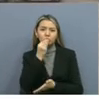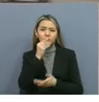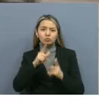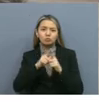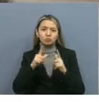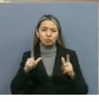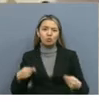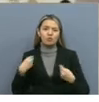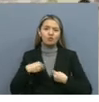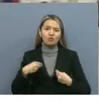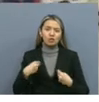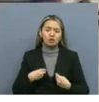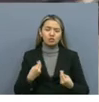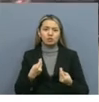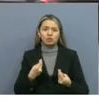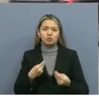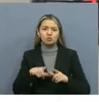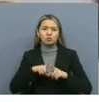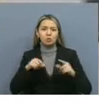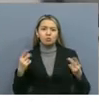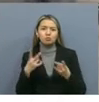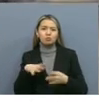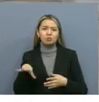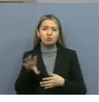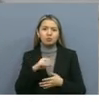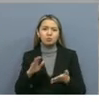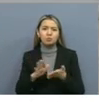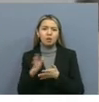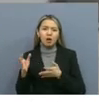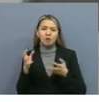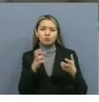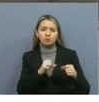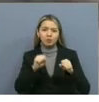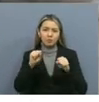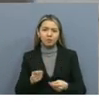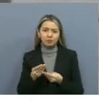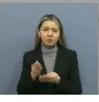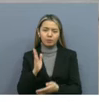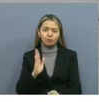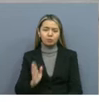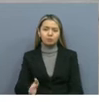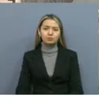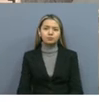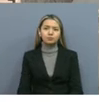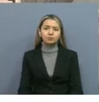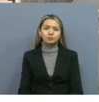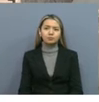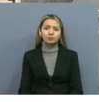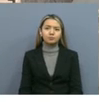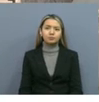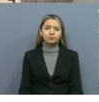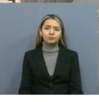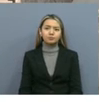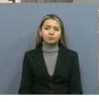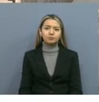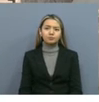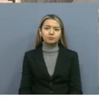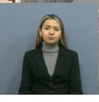құралдар, киім-кешек және қоғамдық көлікте тегін жол жүруге құқылы. Абзал Балтабаев, Оксана Матасова, Дархан Сағын, Көкше